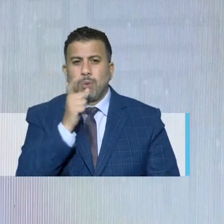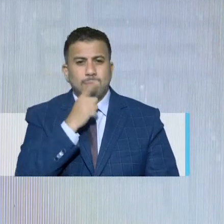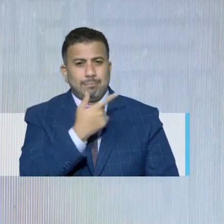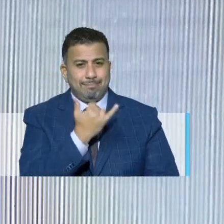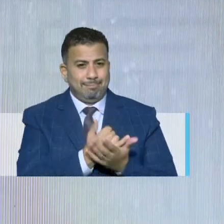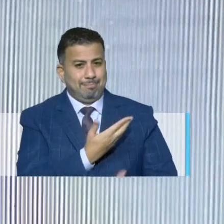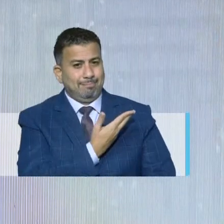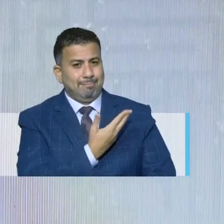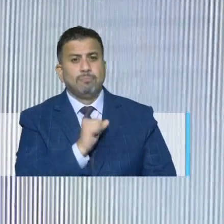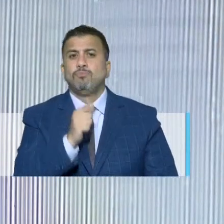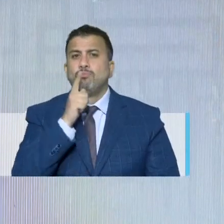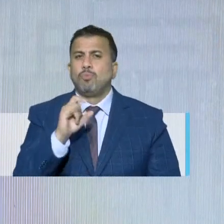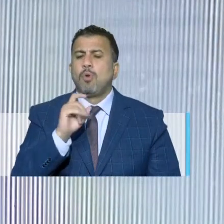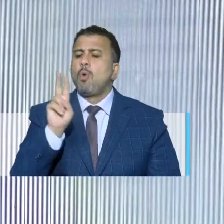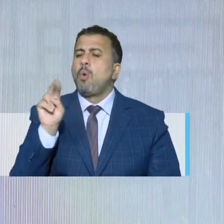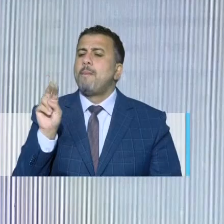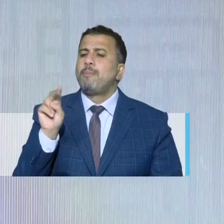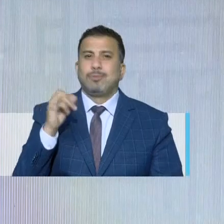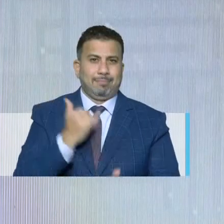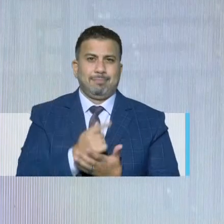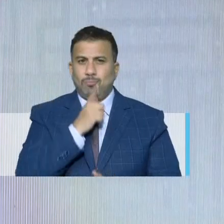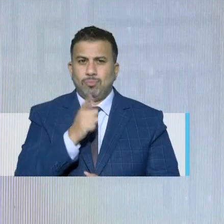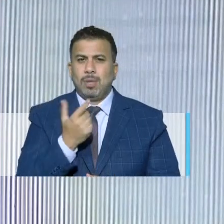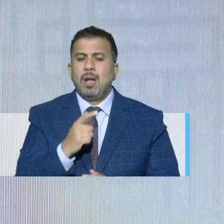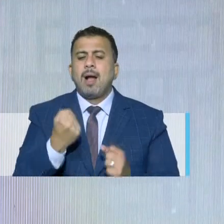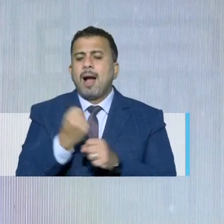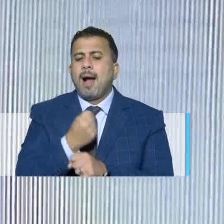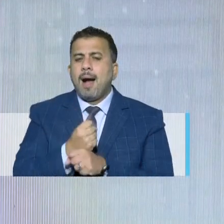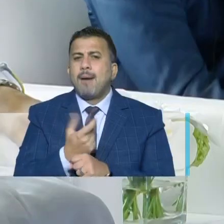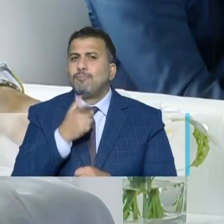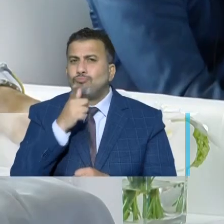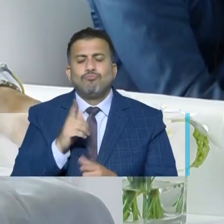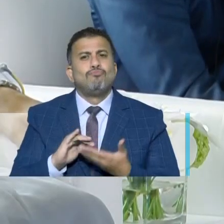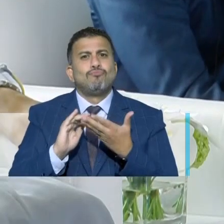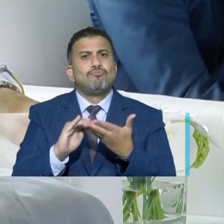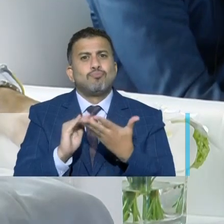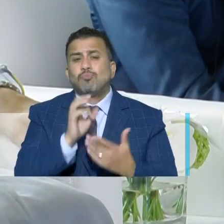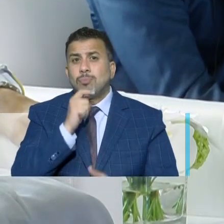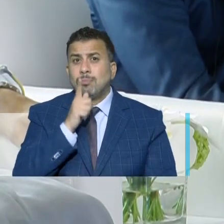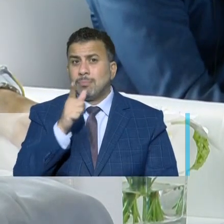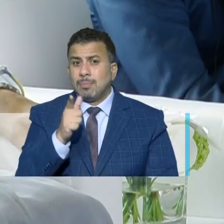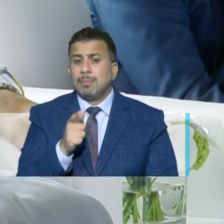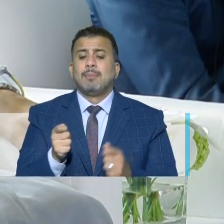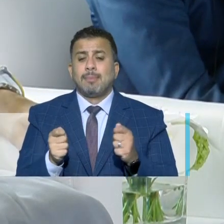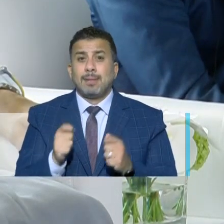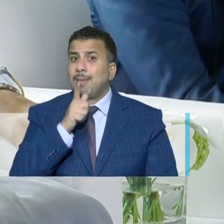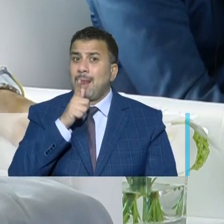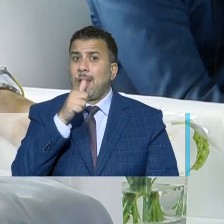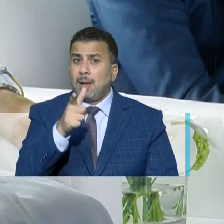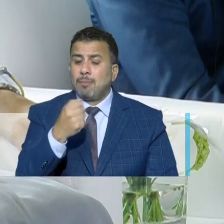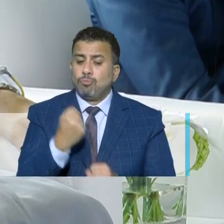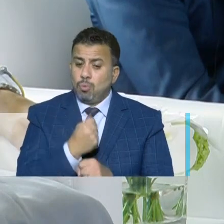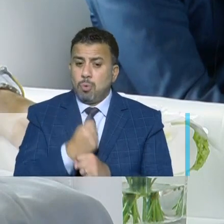للمفوضيه الساميه للامم المتحده لشؤون اللاجئين بشان العمل المناخي اشاد في كلمته التي القاها